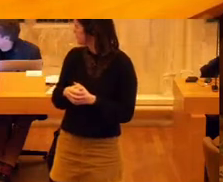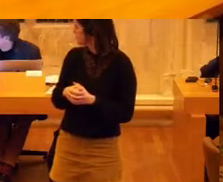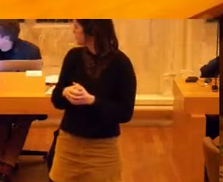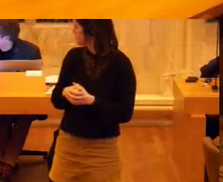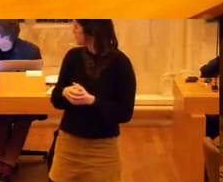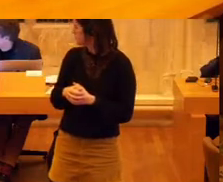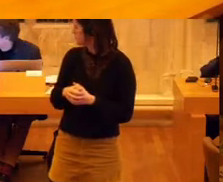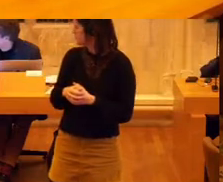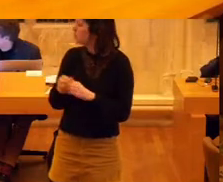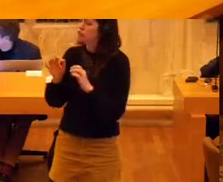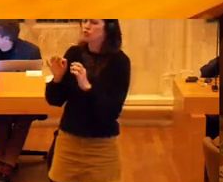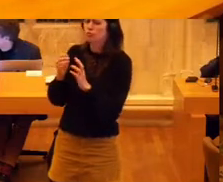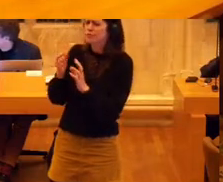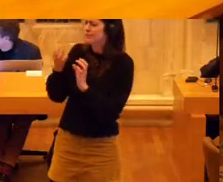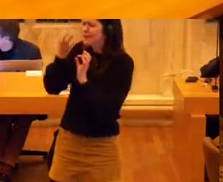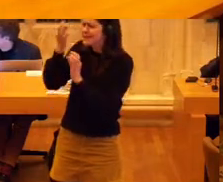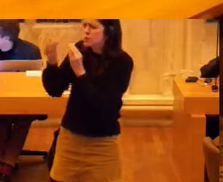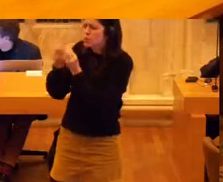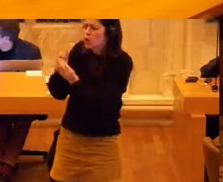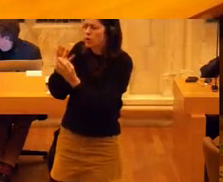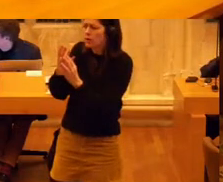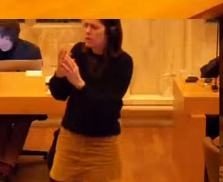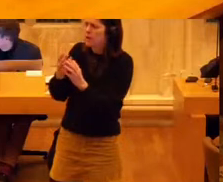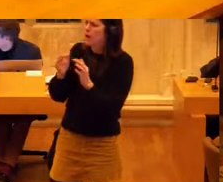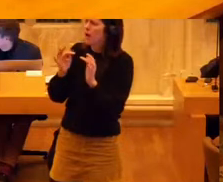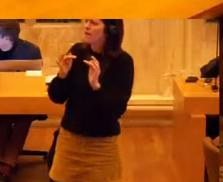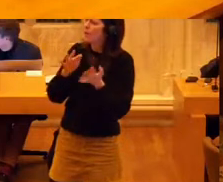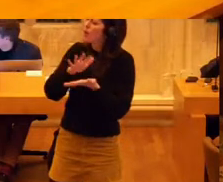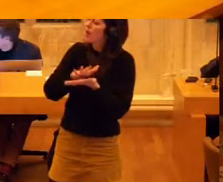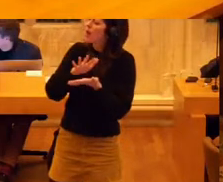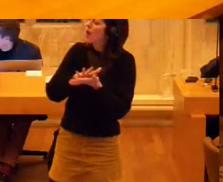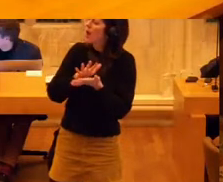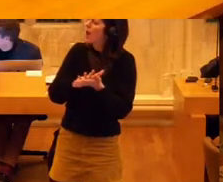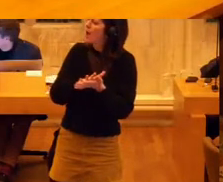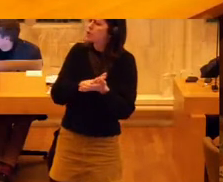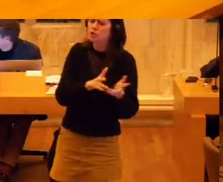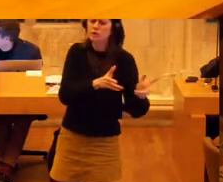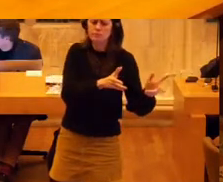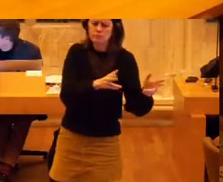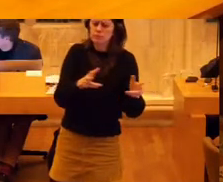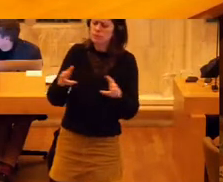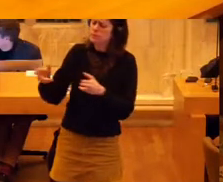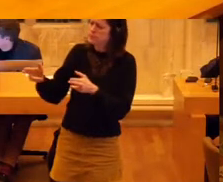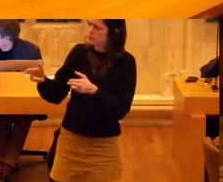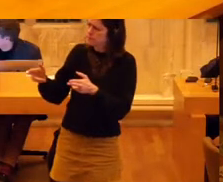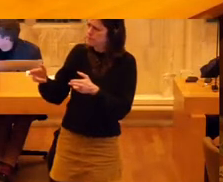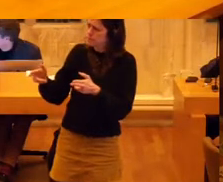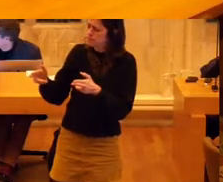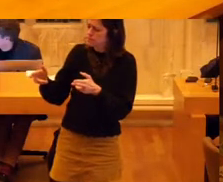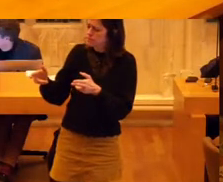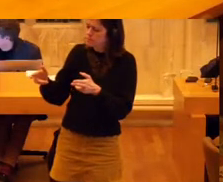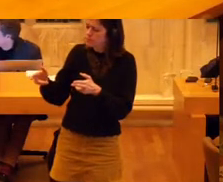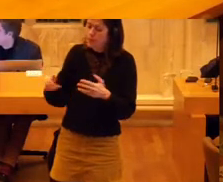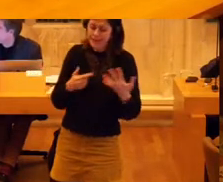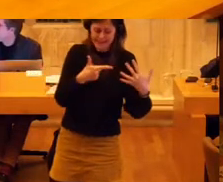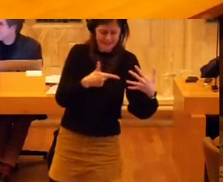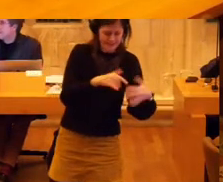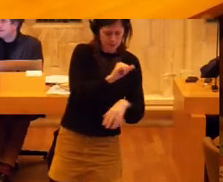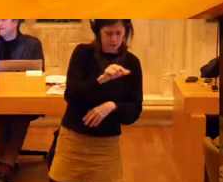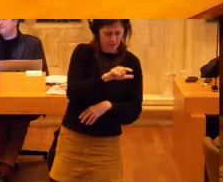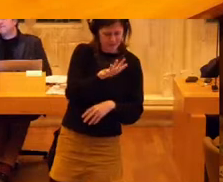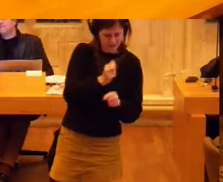C'est simplement pour avoir une précision, je ne sais pas si elle existe, mais sur les échelles d'âge telles qu'elles ont été présentées, on a